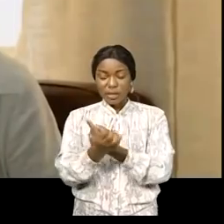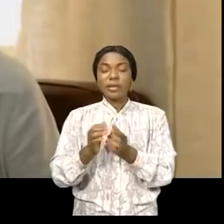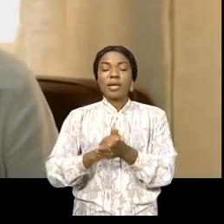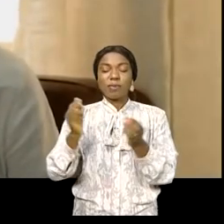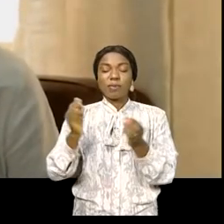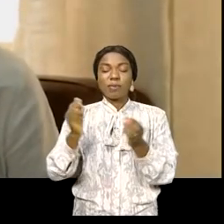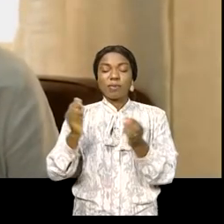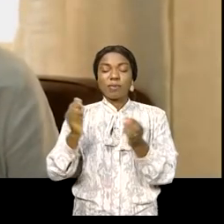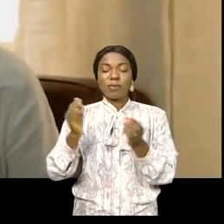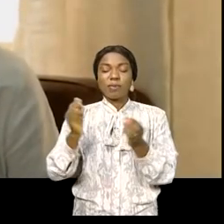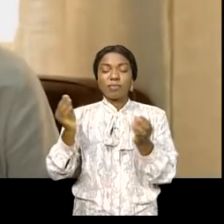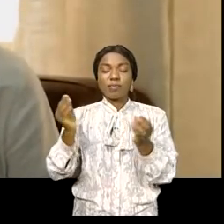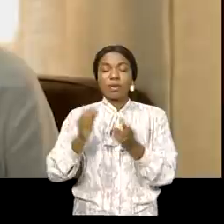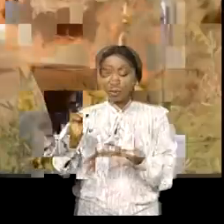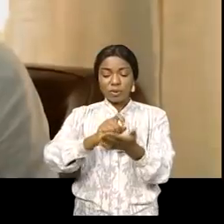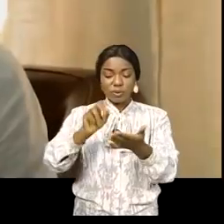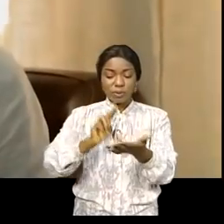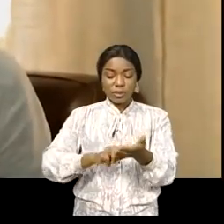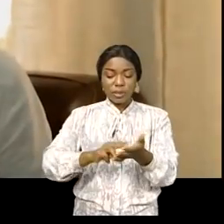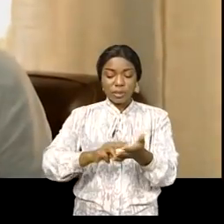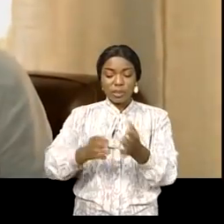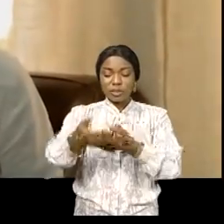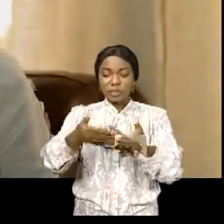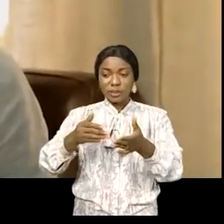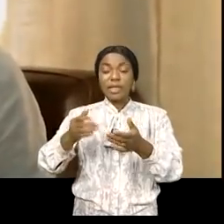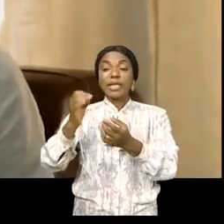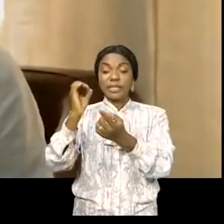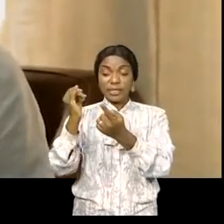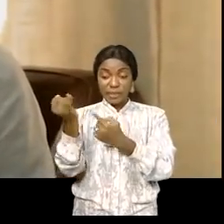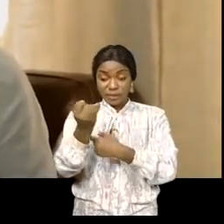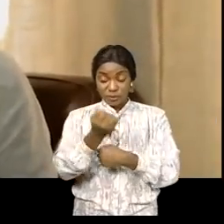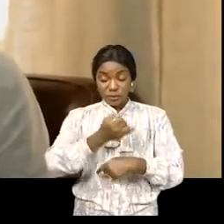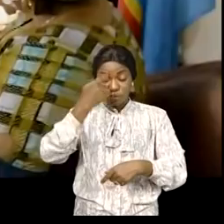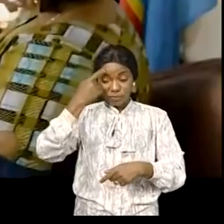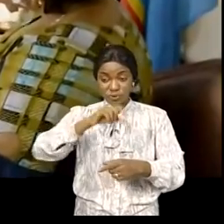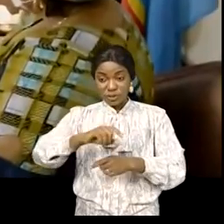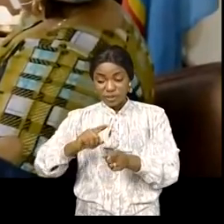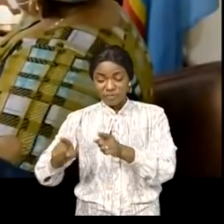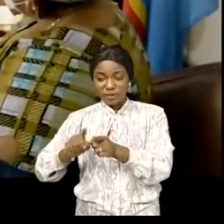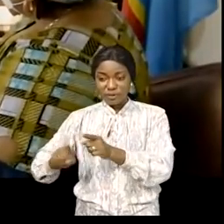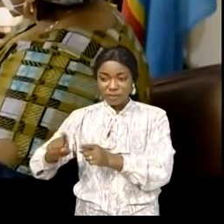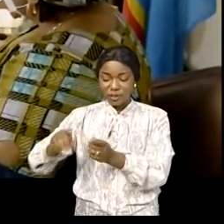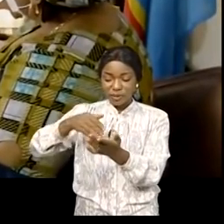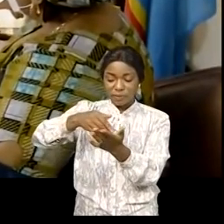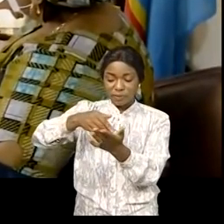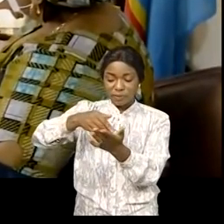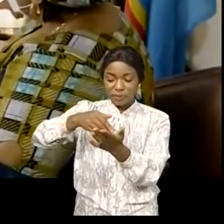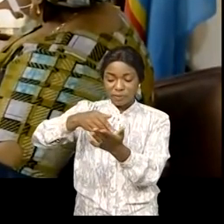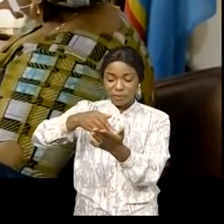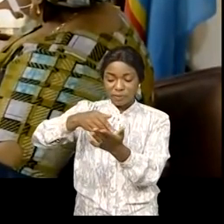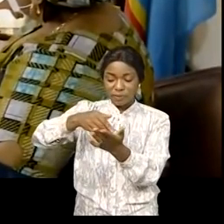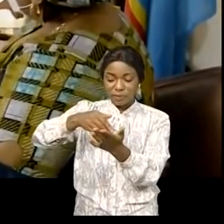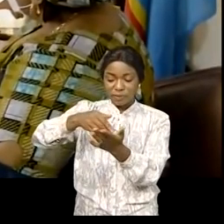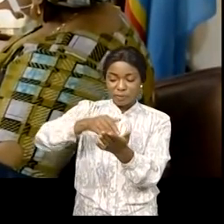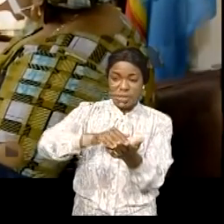pour un échange culturel de l'Union dans la diversité, les arts plastiques, la peinture,